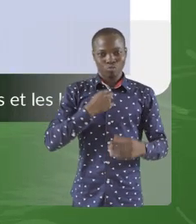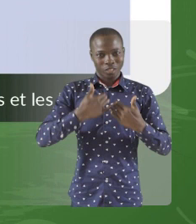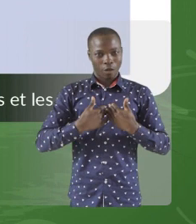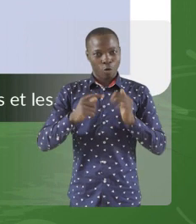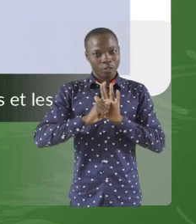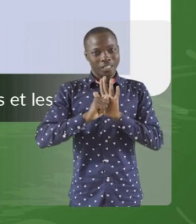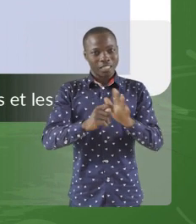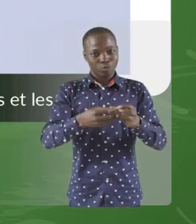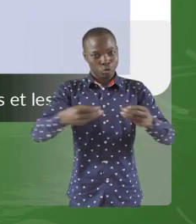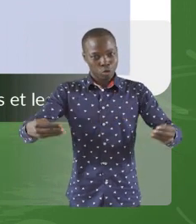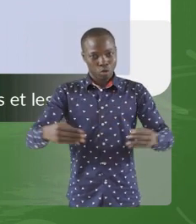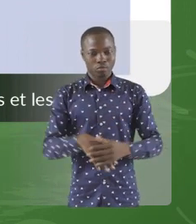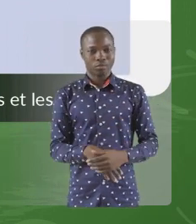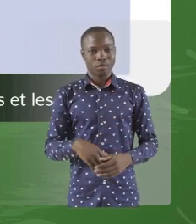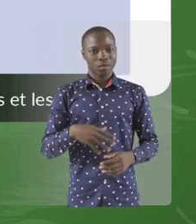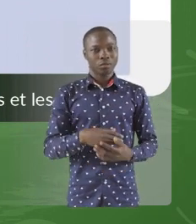les types de sols.